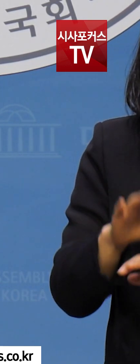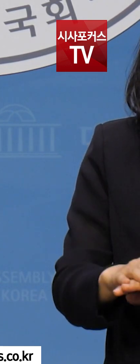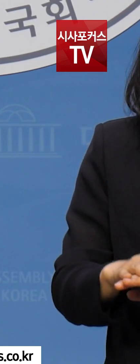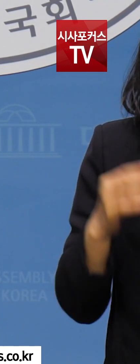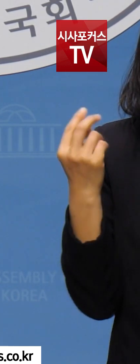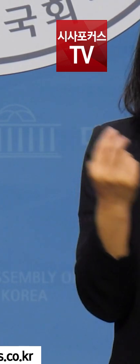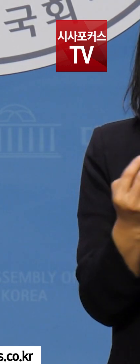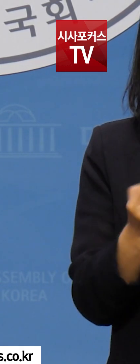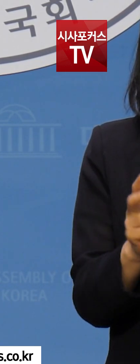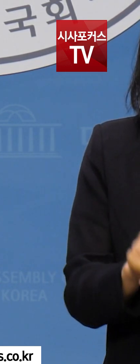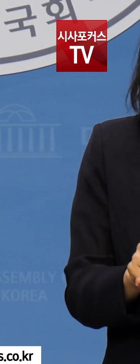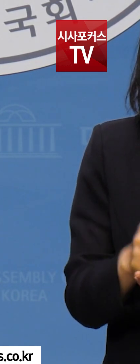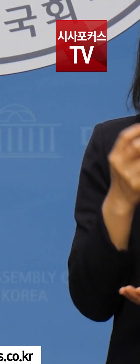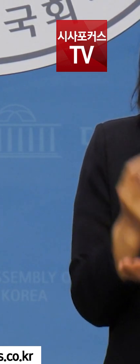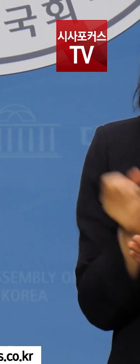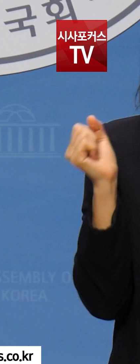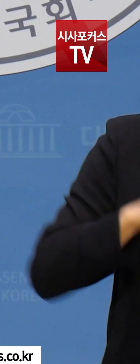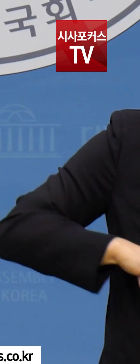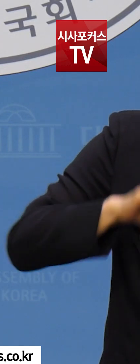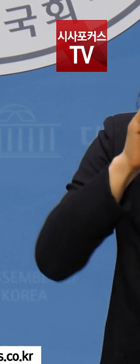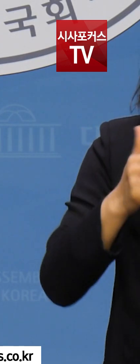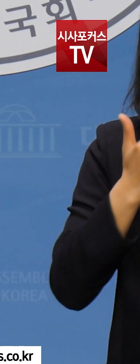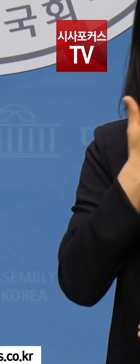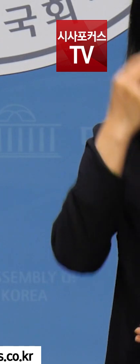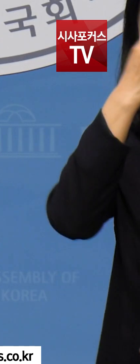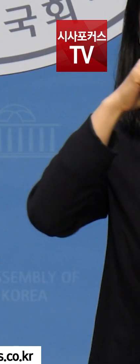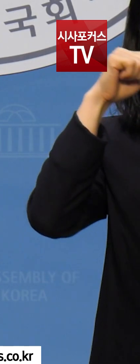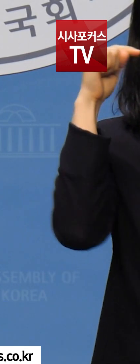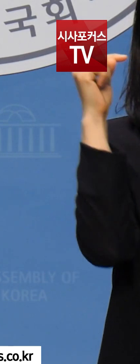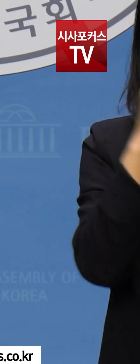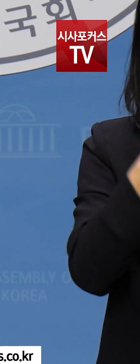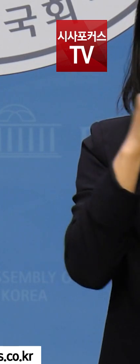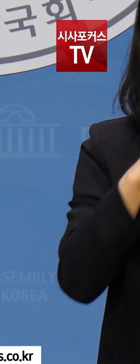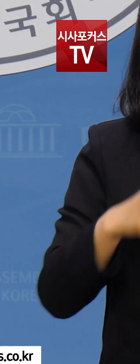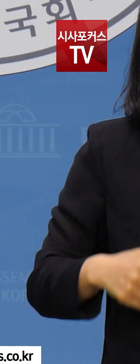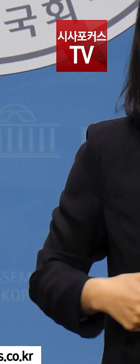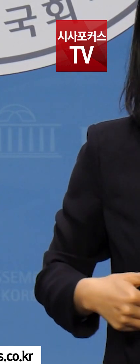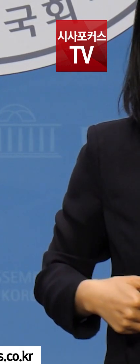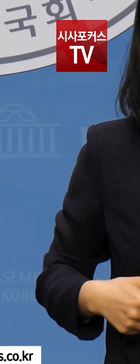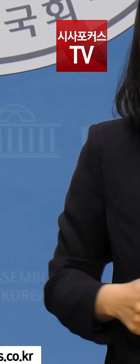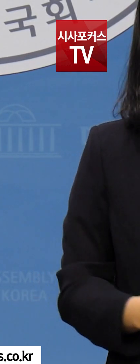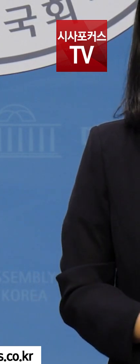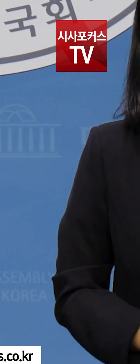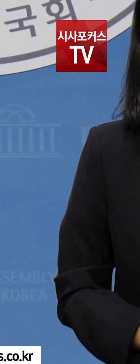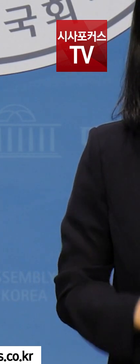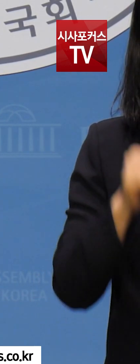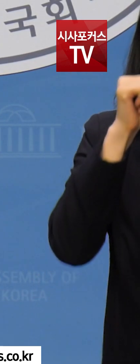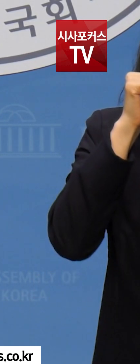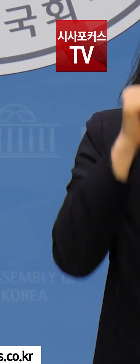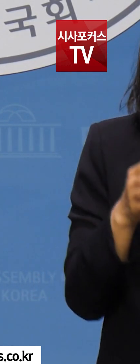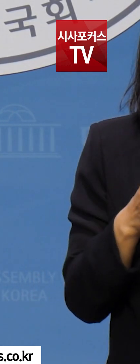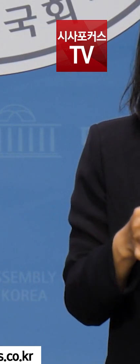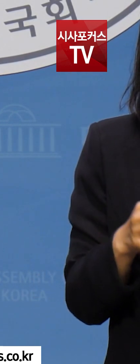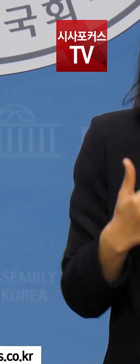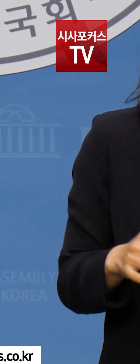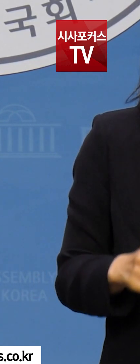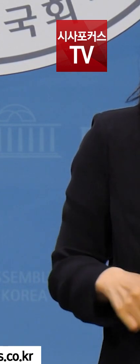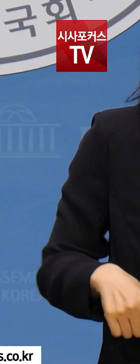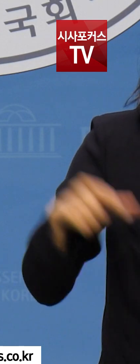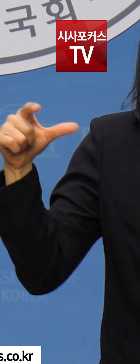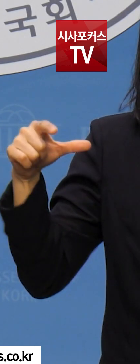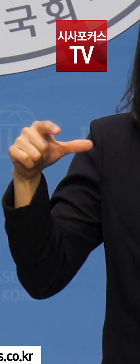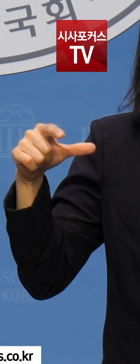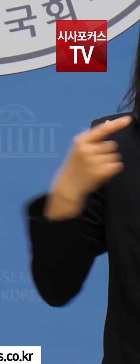문제점이나 규정 위반이 없는지부터 철저히 파악해야 할 것입니다. 배터리 시장이 급속도로